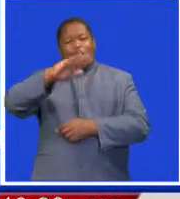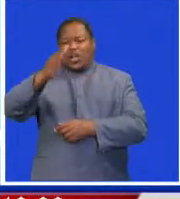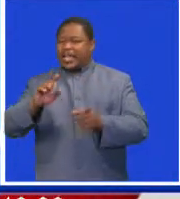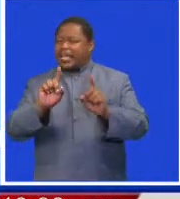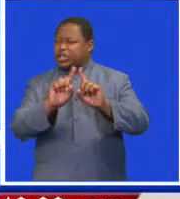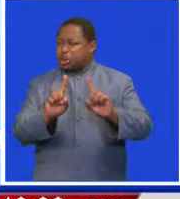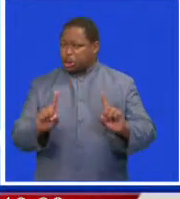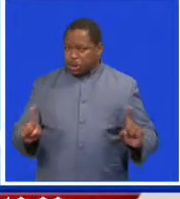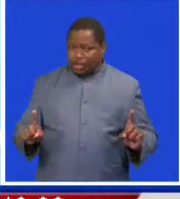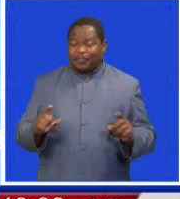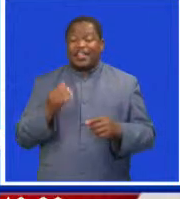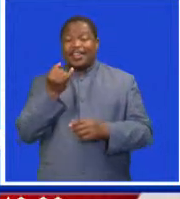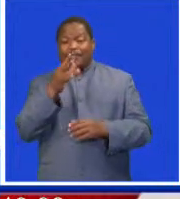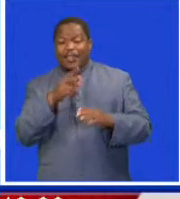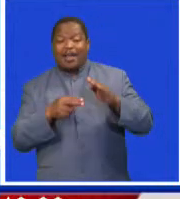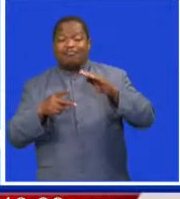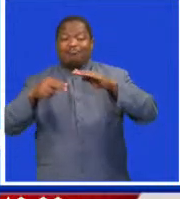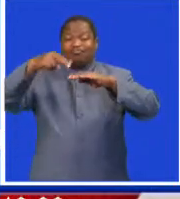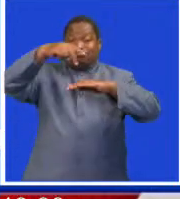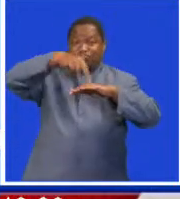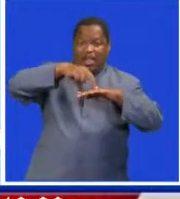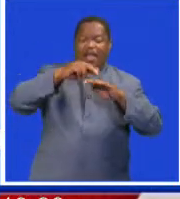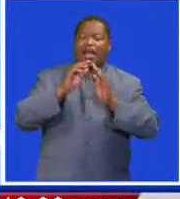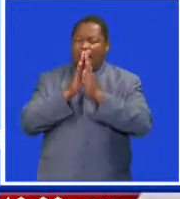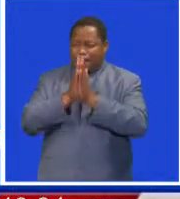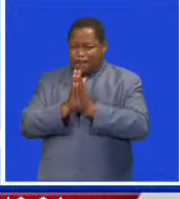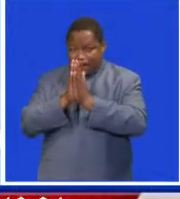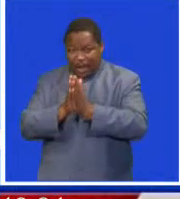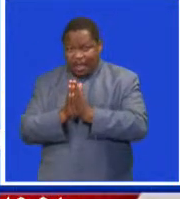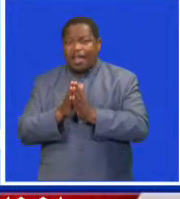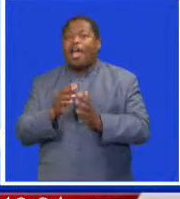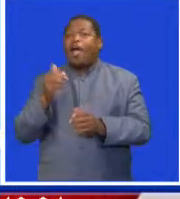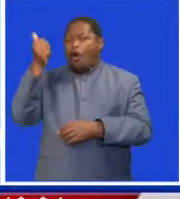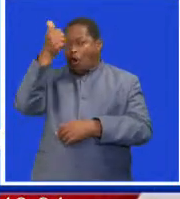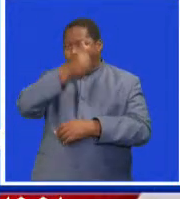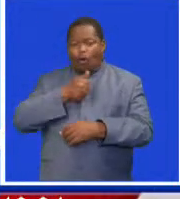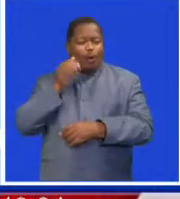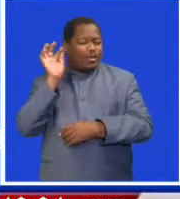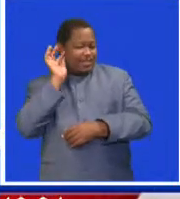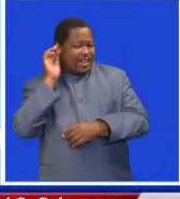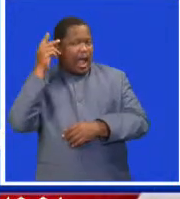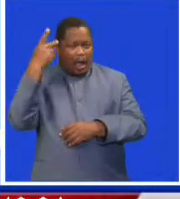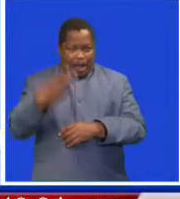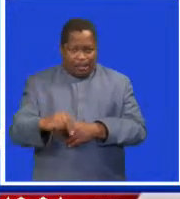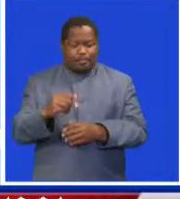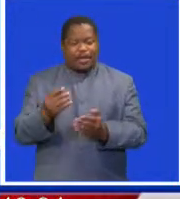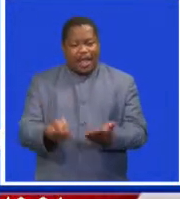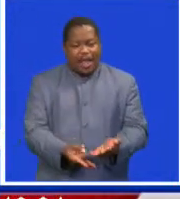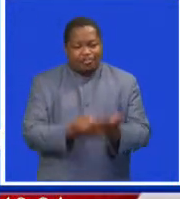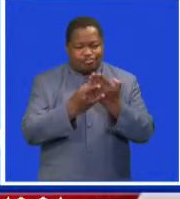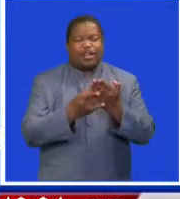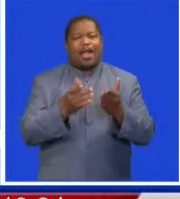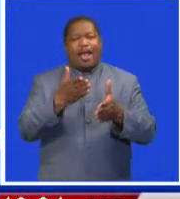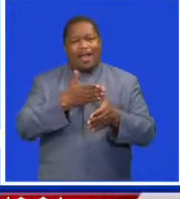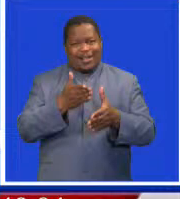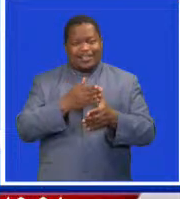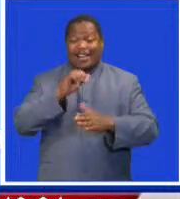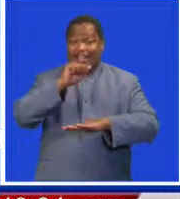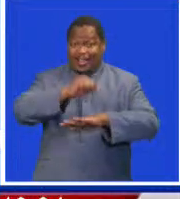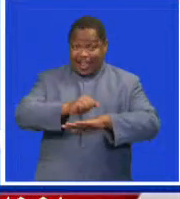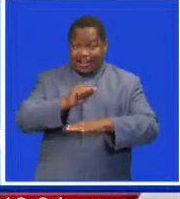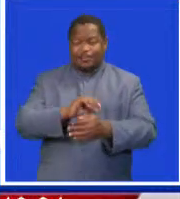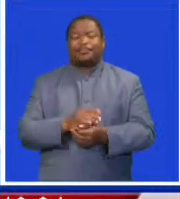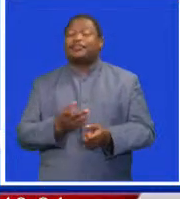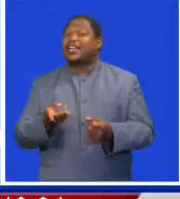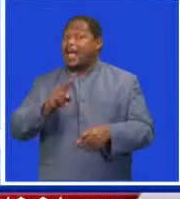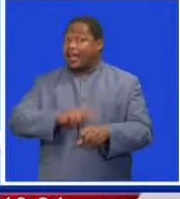la uNkulunkulu utayiphendula noma kanjani udumisa ke nepholi bayembube emhlaba inkosi Mswati wesithathu ngokuthi kwathi nje makubonakala